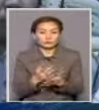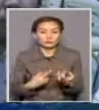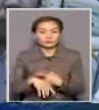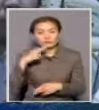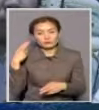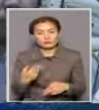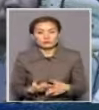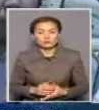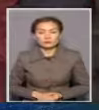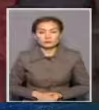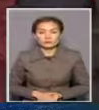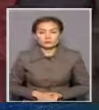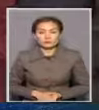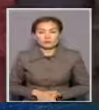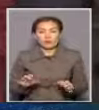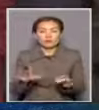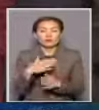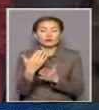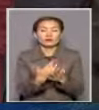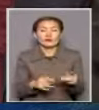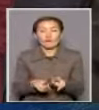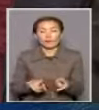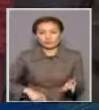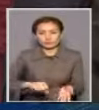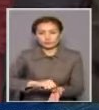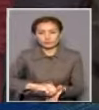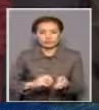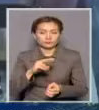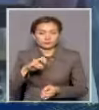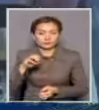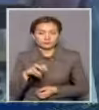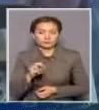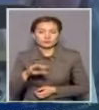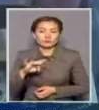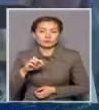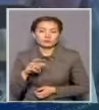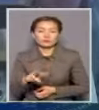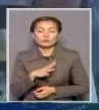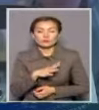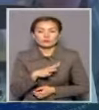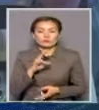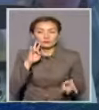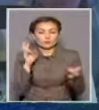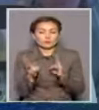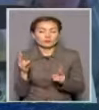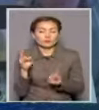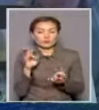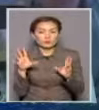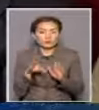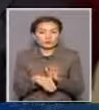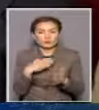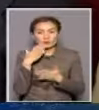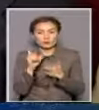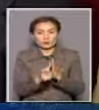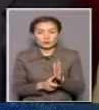нашего брата. В концертной программе также выступила 10-летняя Марьям. Юная артистка стала известна в социальной сети,